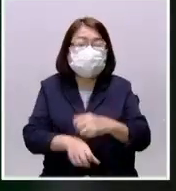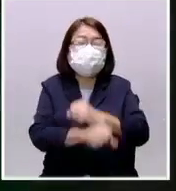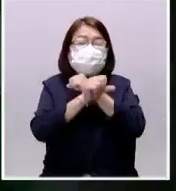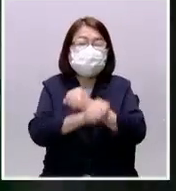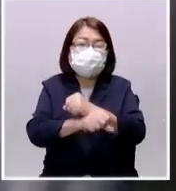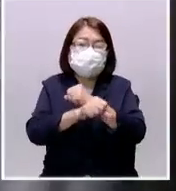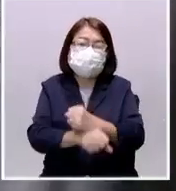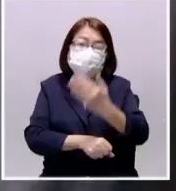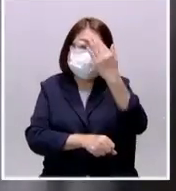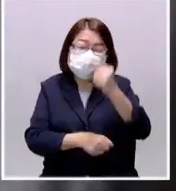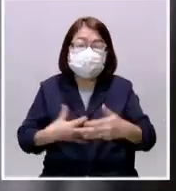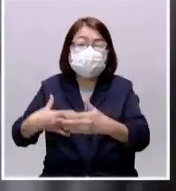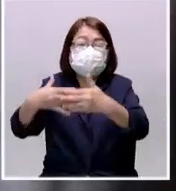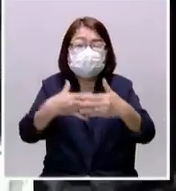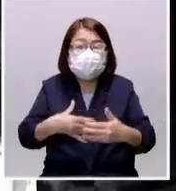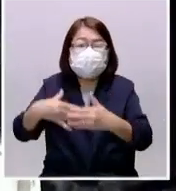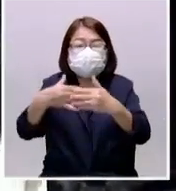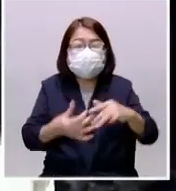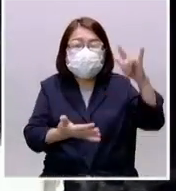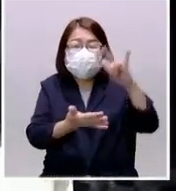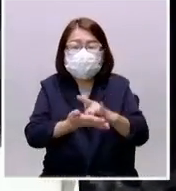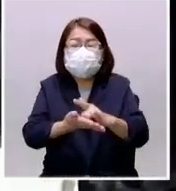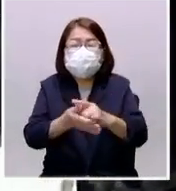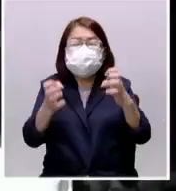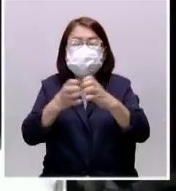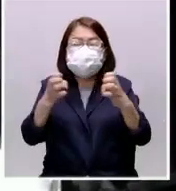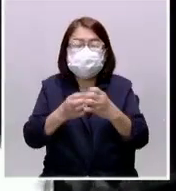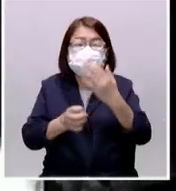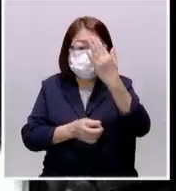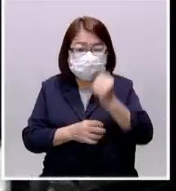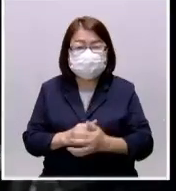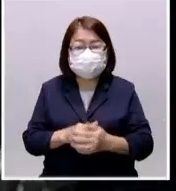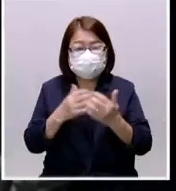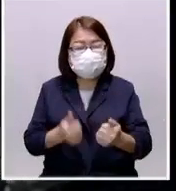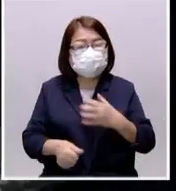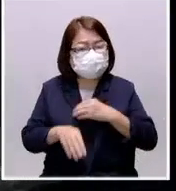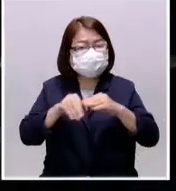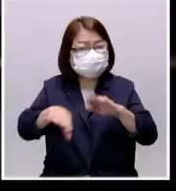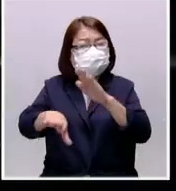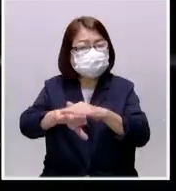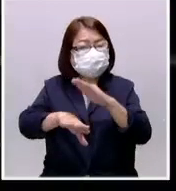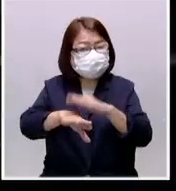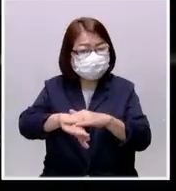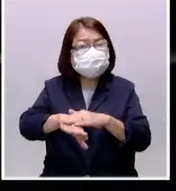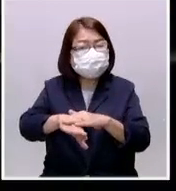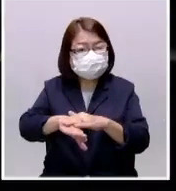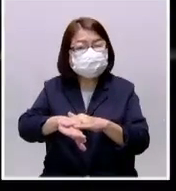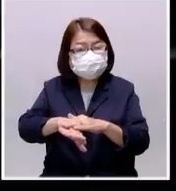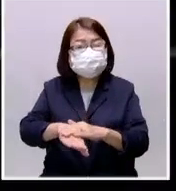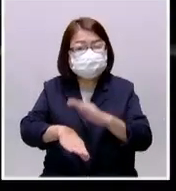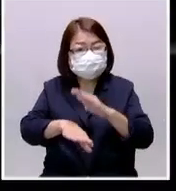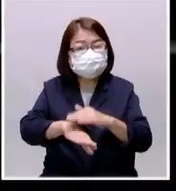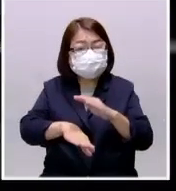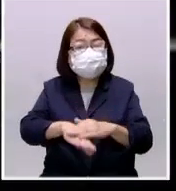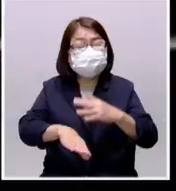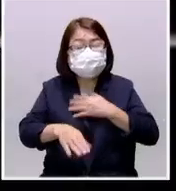ของสหรัฐในประเด็นไต้หวันที่เพิ่มขึ้นอย่างมากในช่วงเวลานี้และเพื่อเป็นการเตือนอย่างจริงจังไปถึงกลุ่มแบ่งแยกดินแดนที่ต้